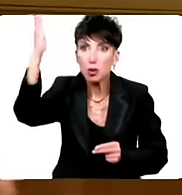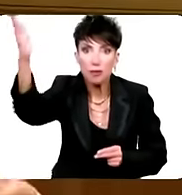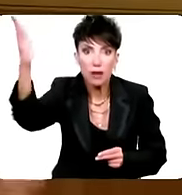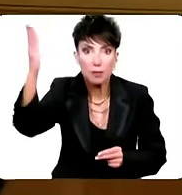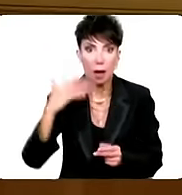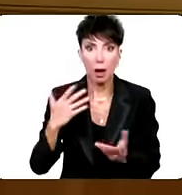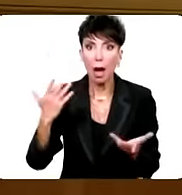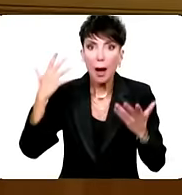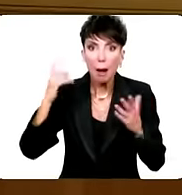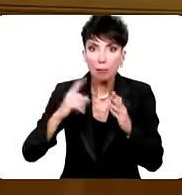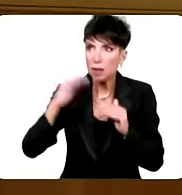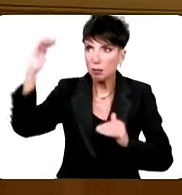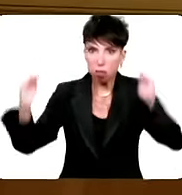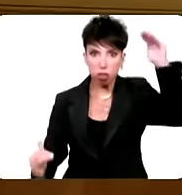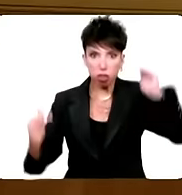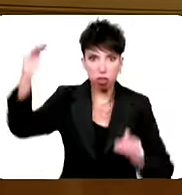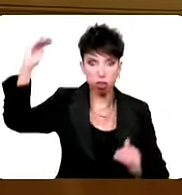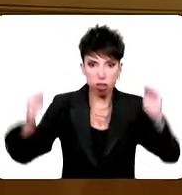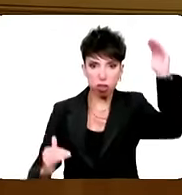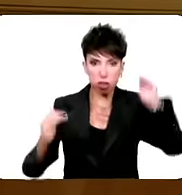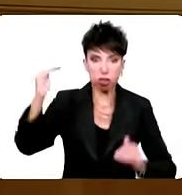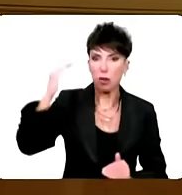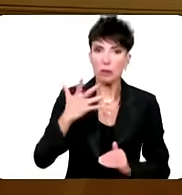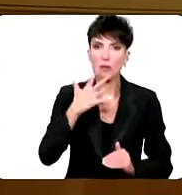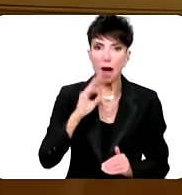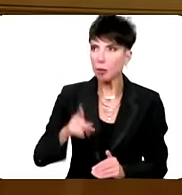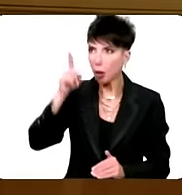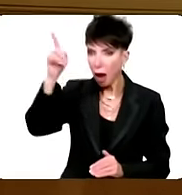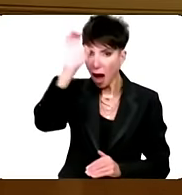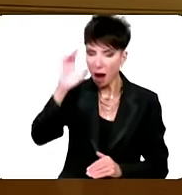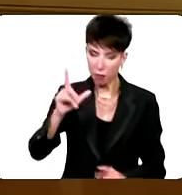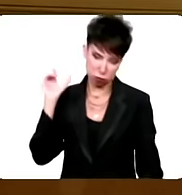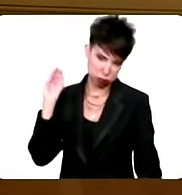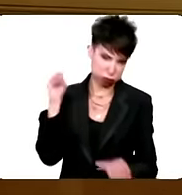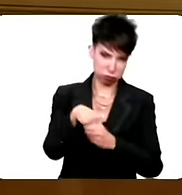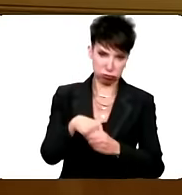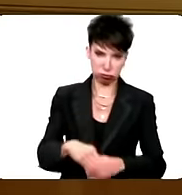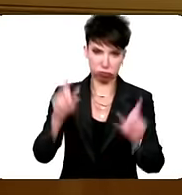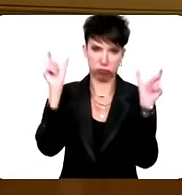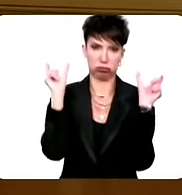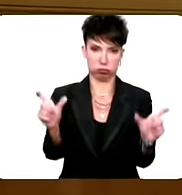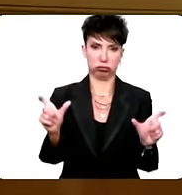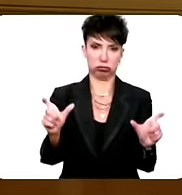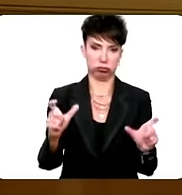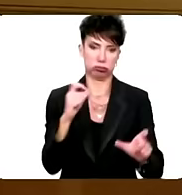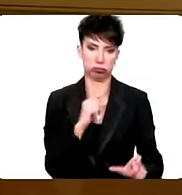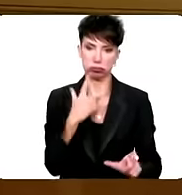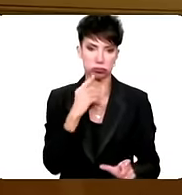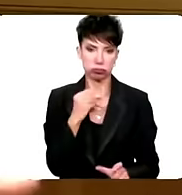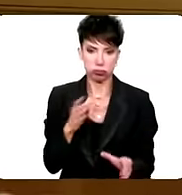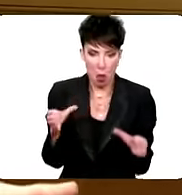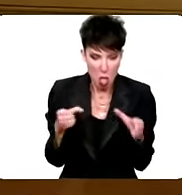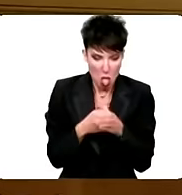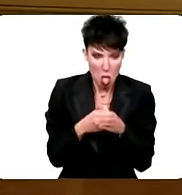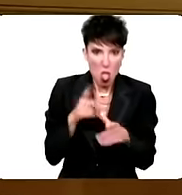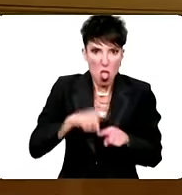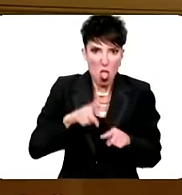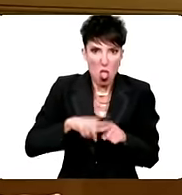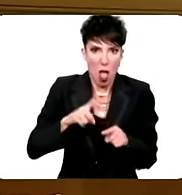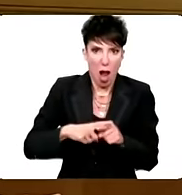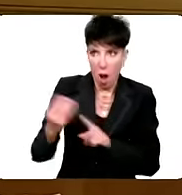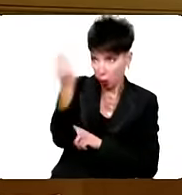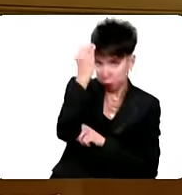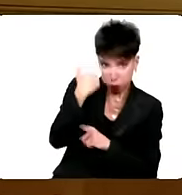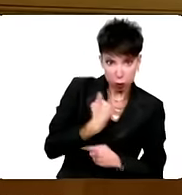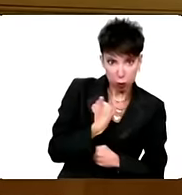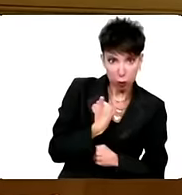να βάλει τα δύο πόδια σε ένα παπούτσι στις πολυεθνικές εκείνες. Που ουσιαστικά βγάζουν λεφτά στην πλάτη κάποιων μικρότερων αγορών. Και δεν μπορούμε να το